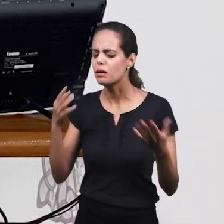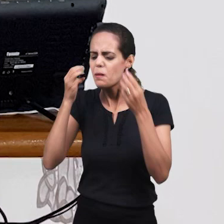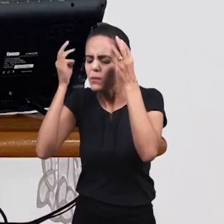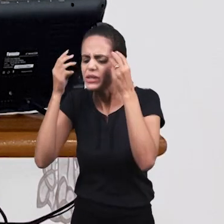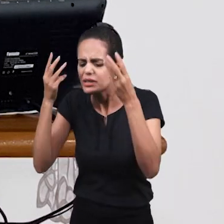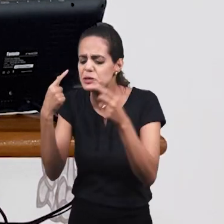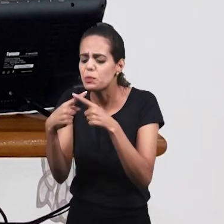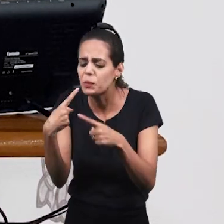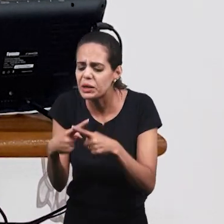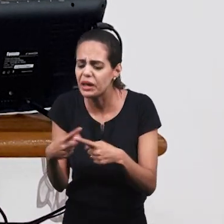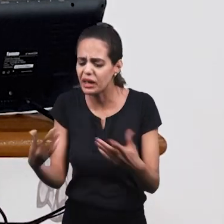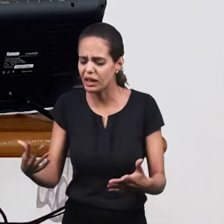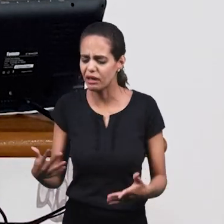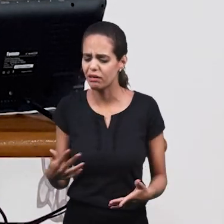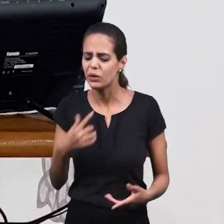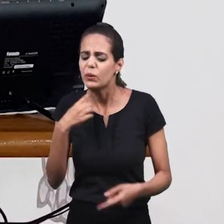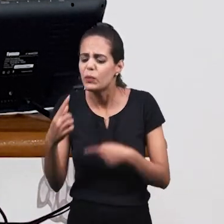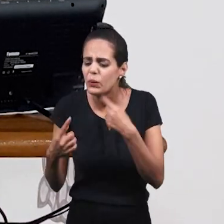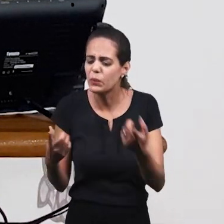actions qui ont été prises